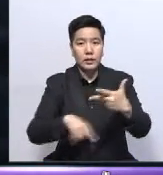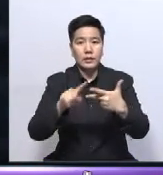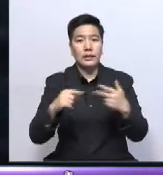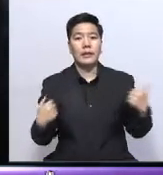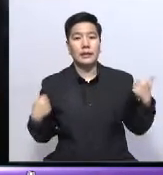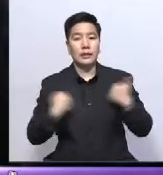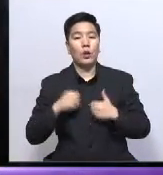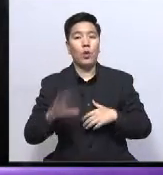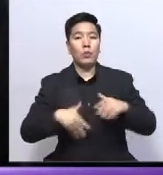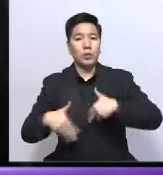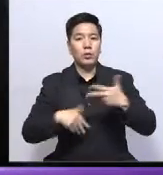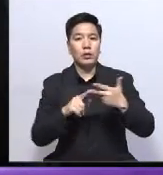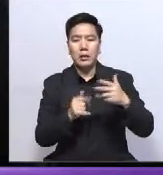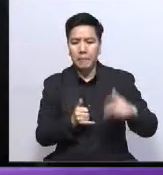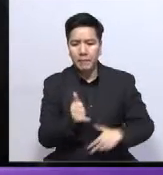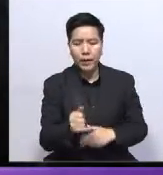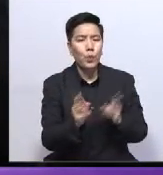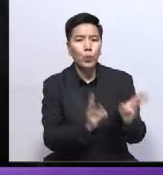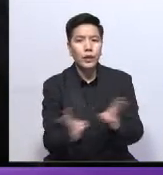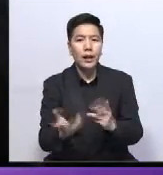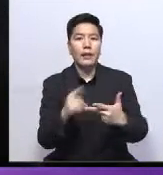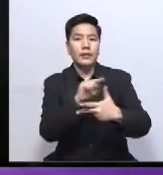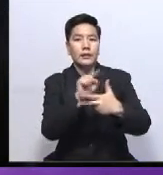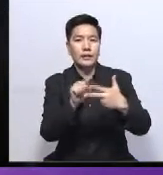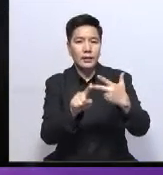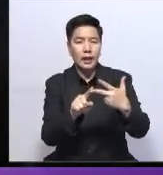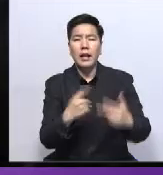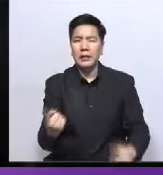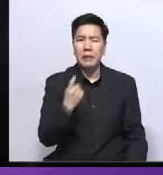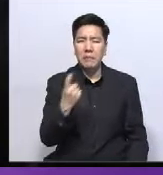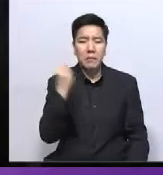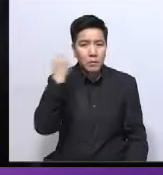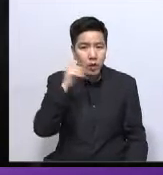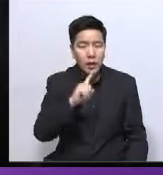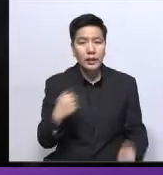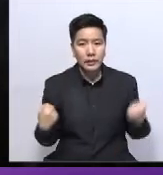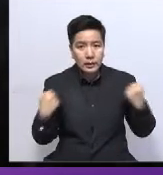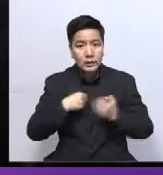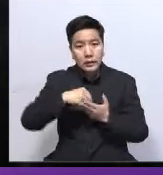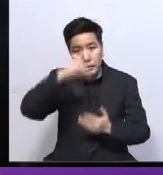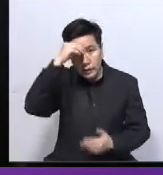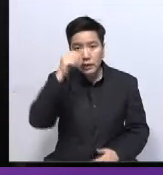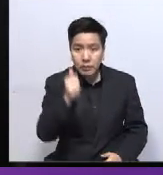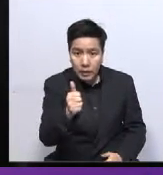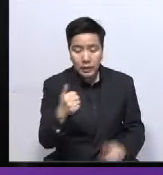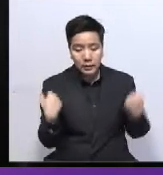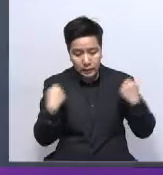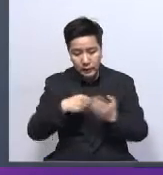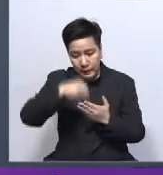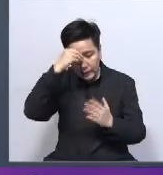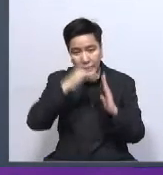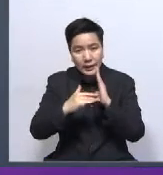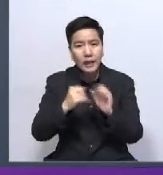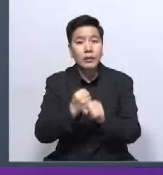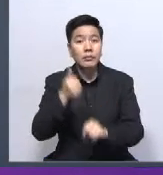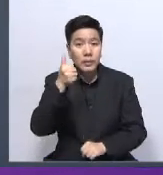นและการเดินทางส่วนคำถามที่ถามค่อนข้างบ่อยนะคะก็คือการใส่ชุดนักเรียนนักศึกษาร่วมงานพระราชพิธี